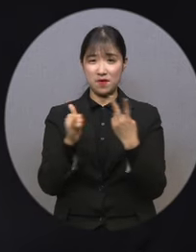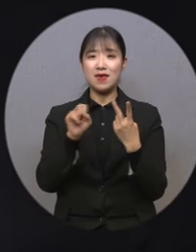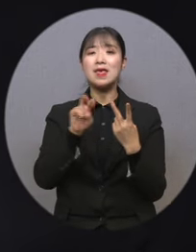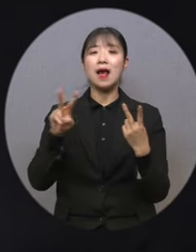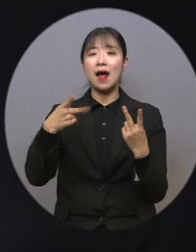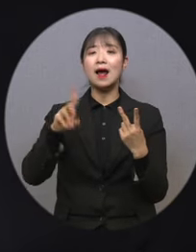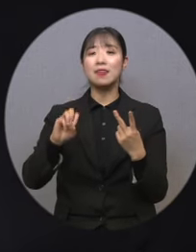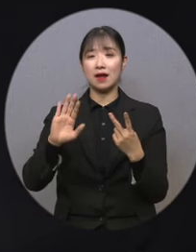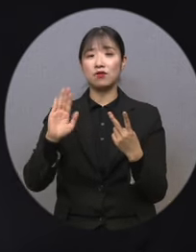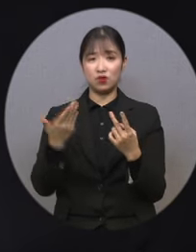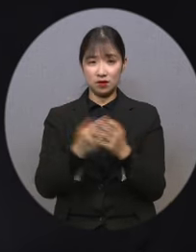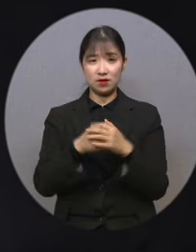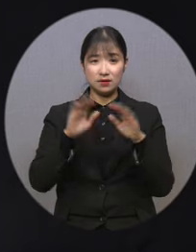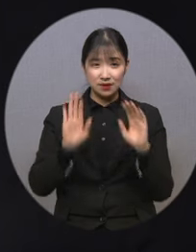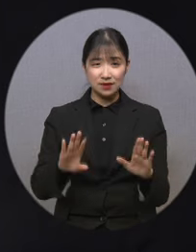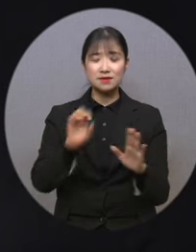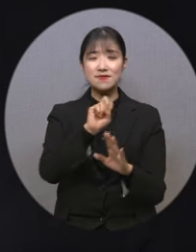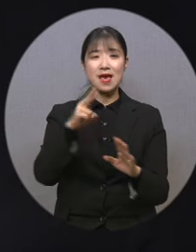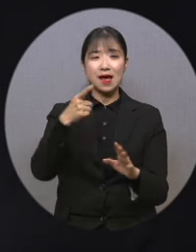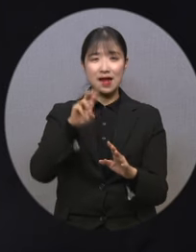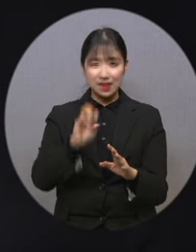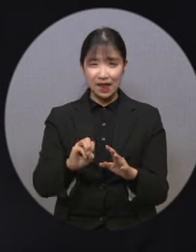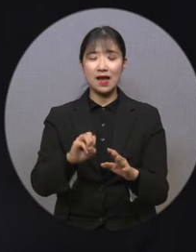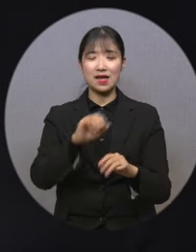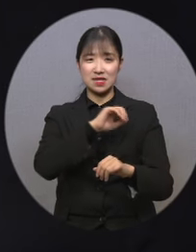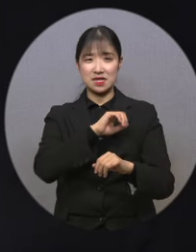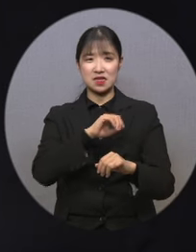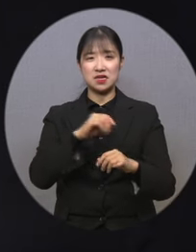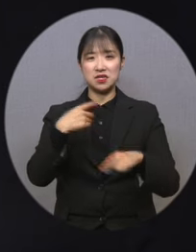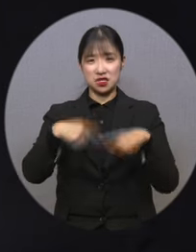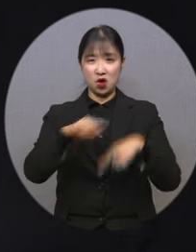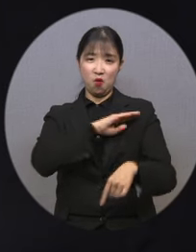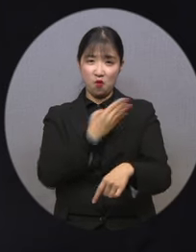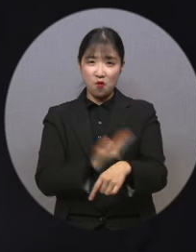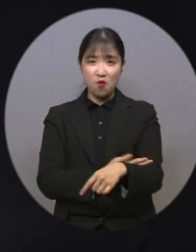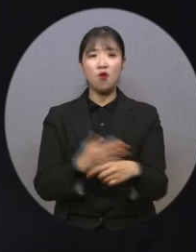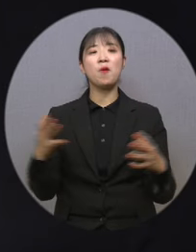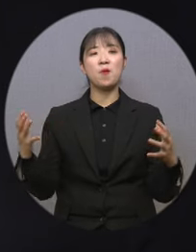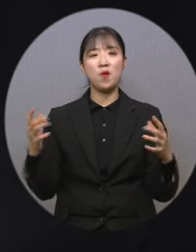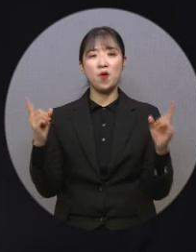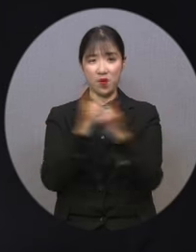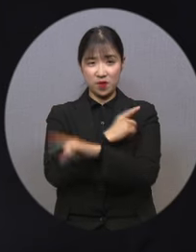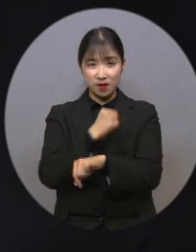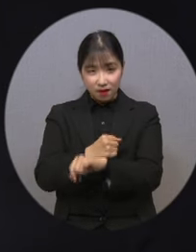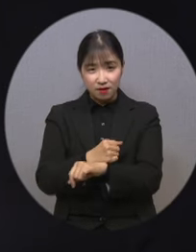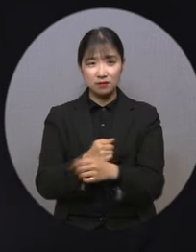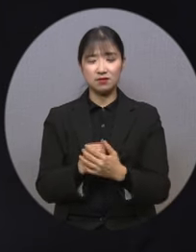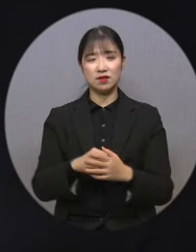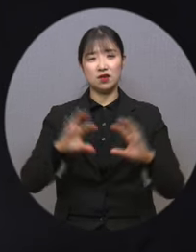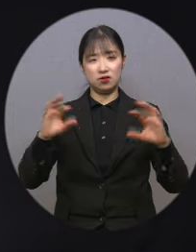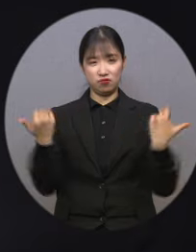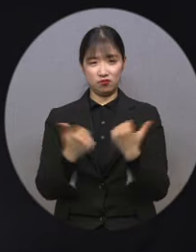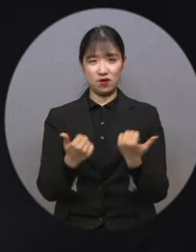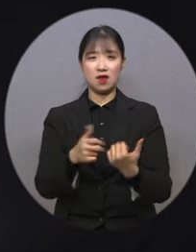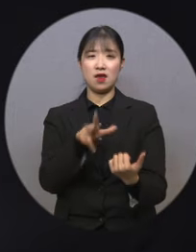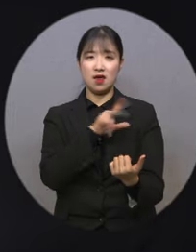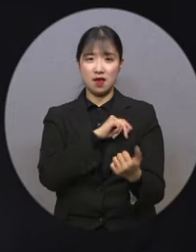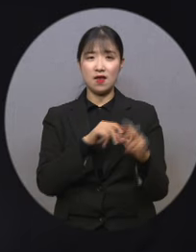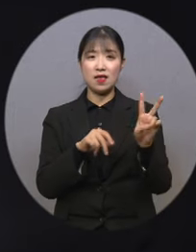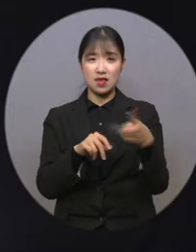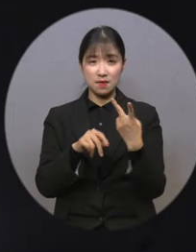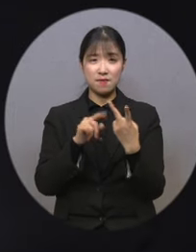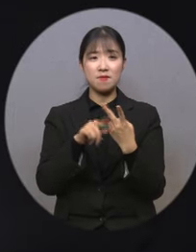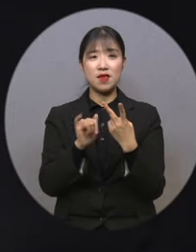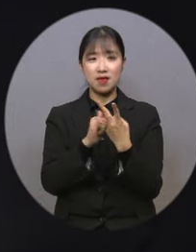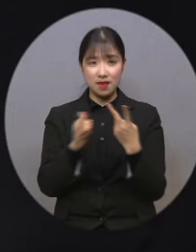만약에 지금 야당이 정권을 잡았다. 정권 교체하면 살 수 있을까요? 국회의원 200명이